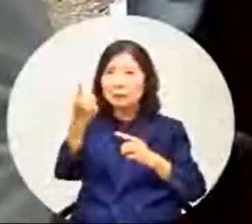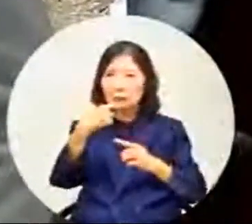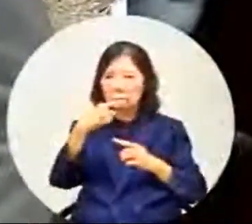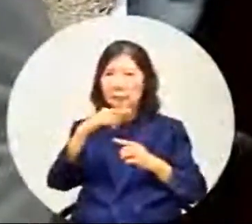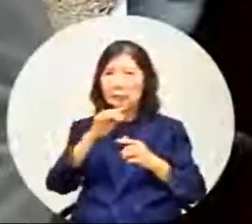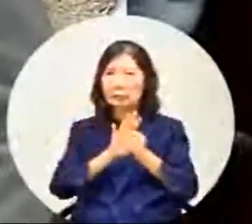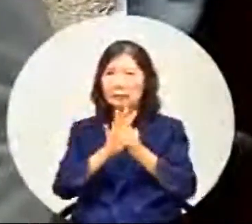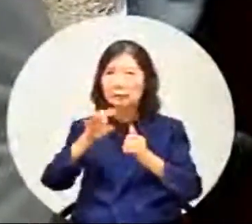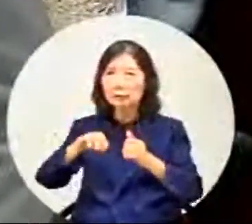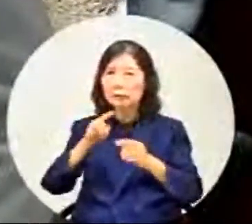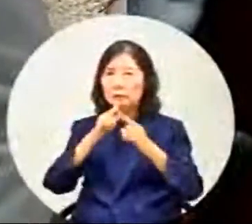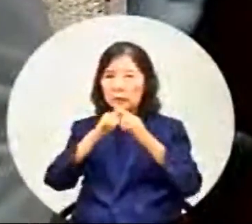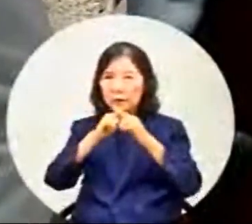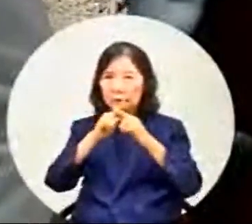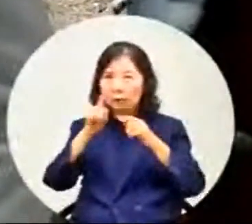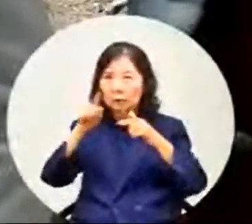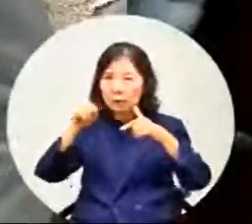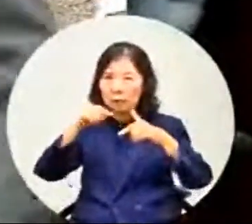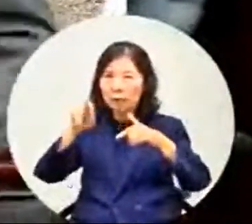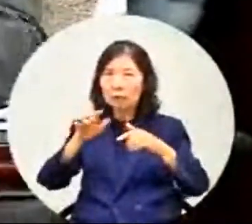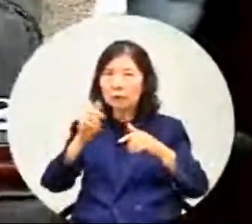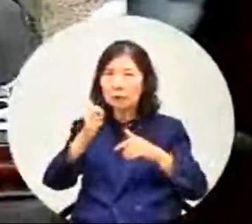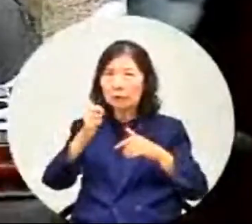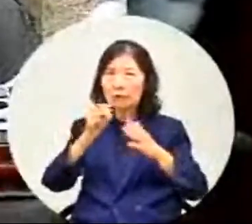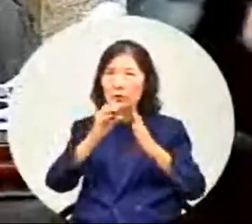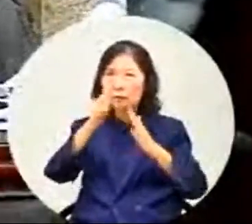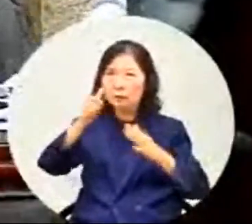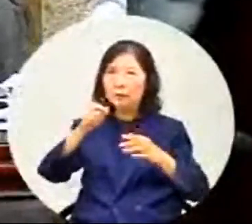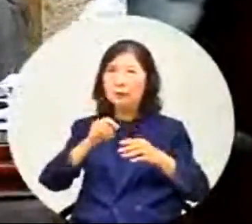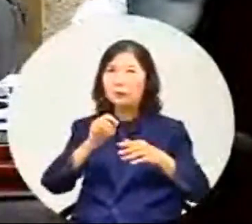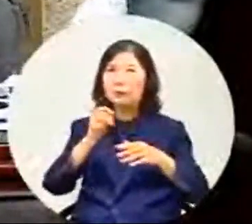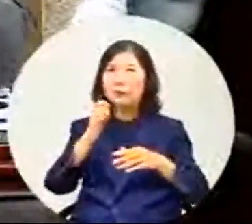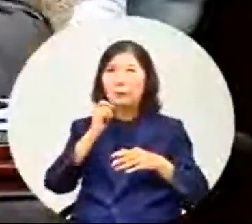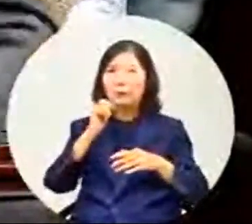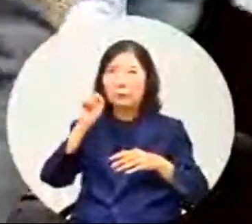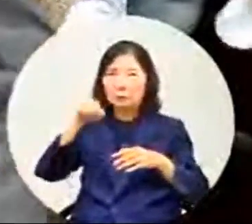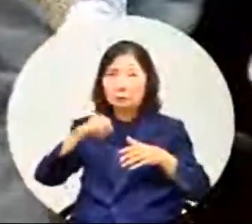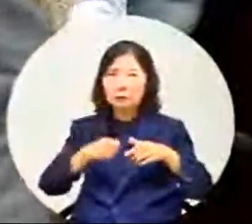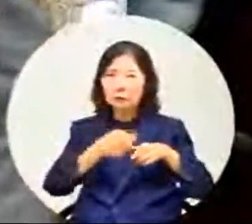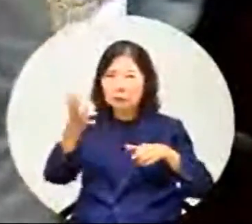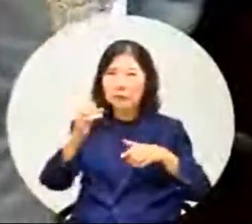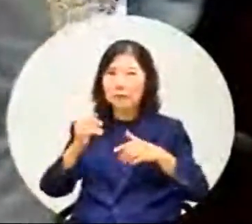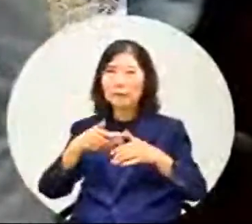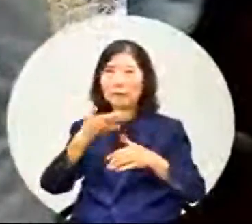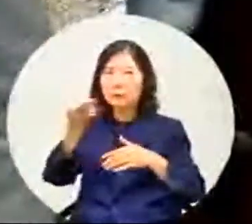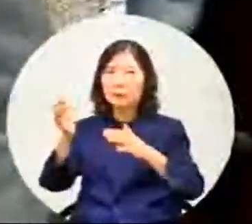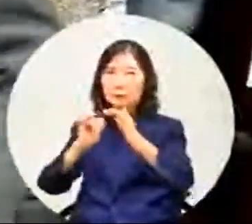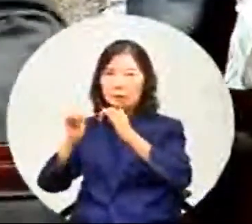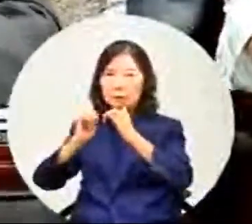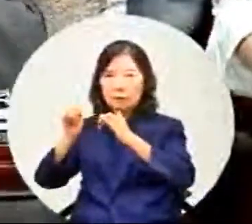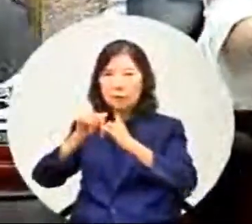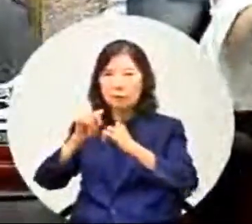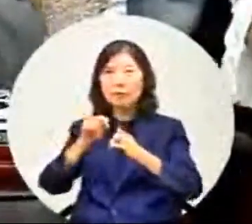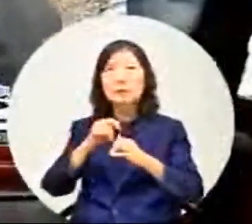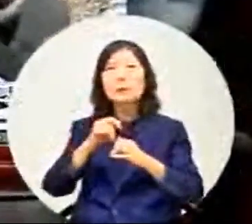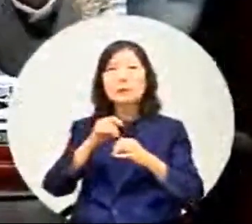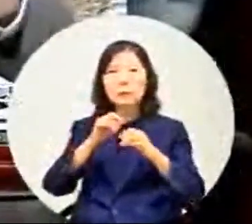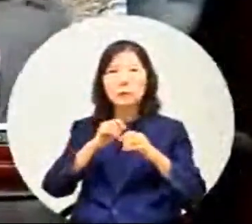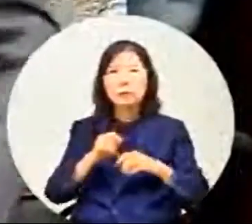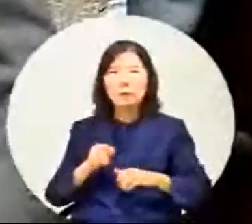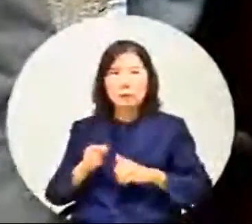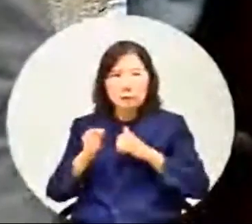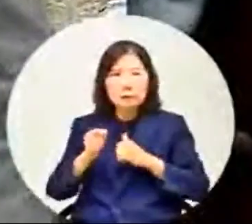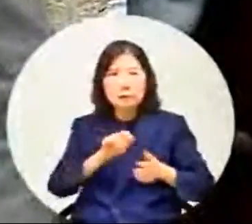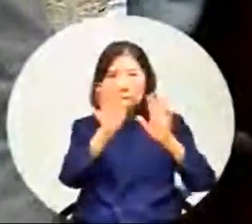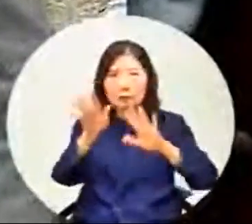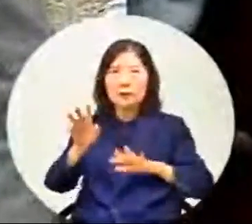件，所以现在很感谢局长愿意公开给高雄市民一个真相。 我现在要讲，就去